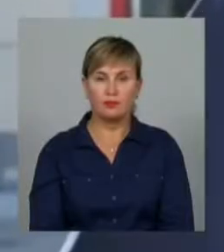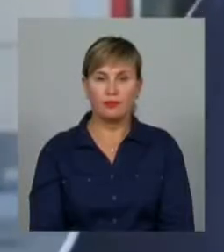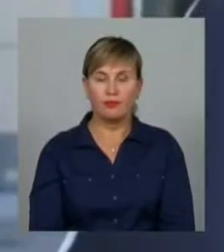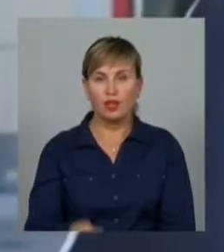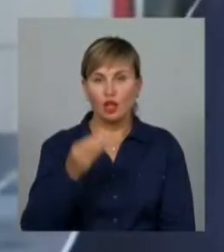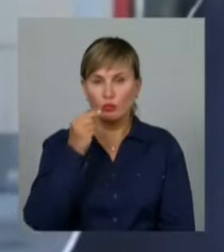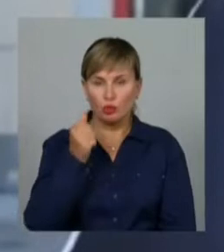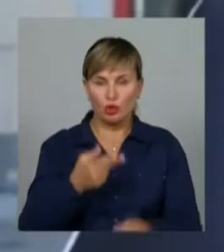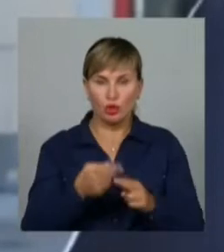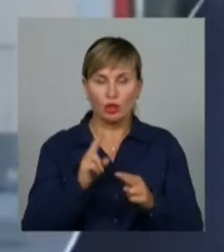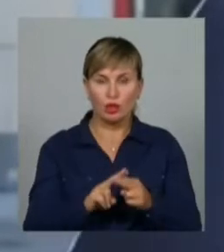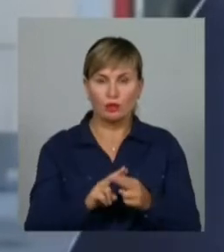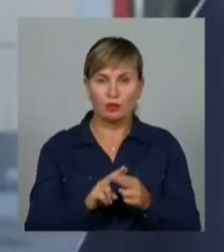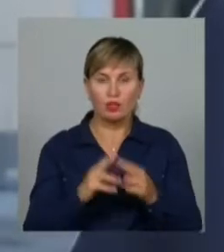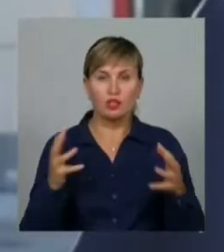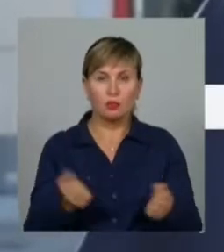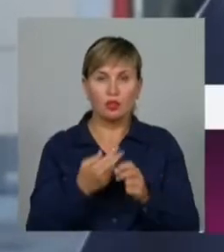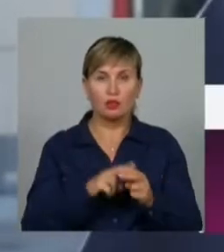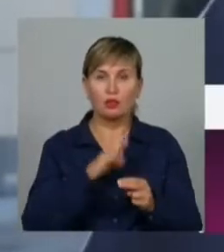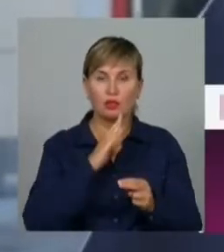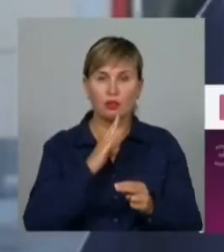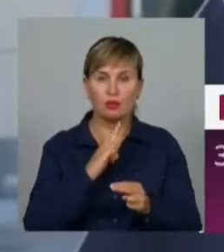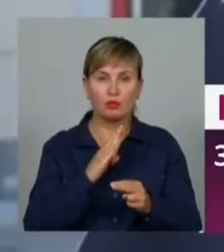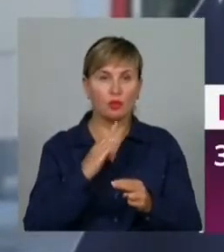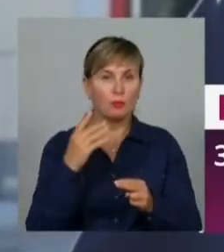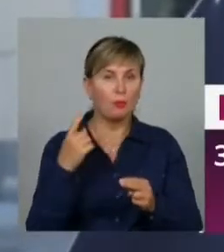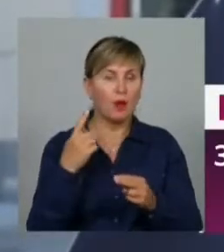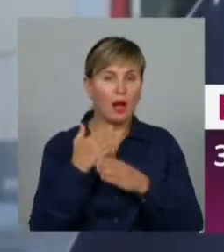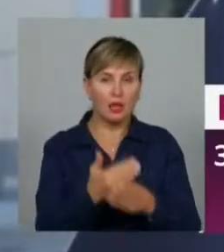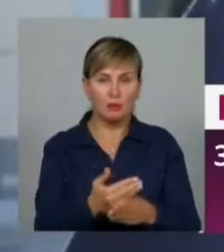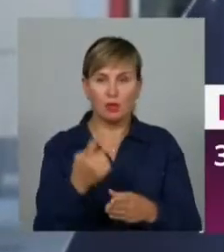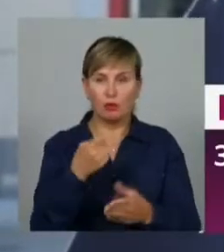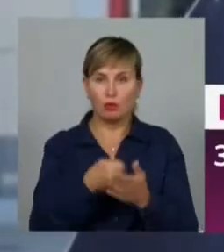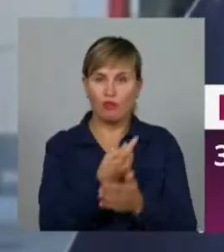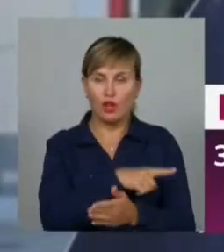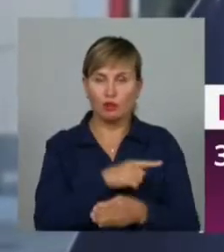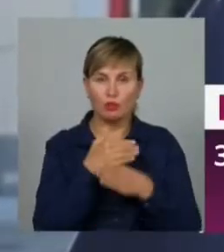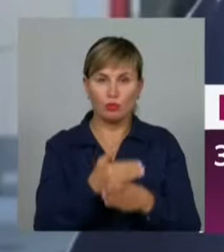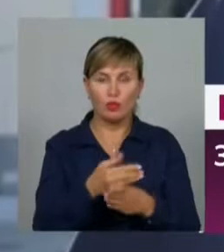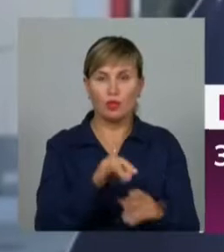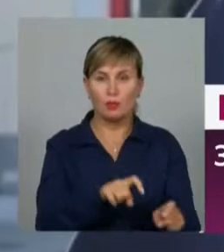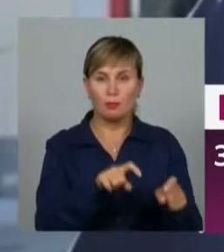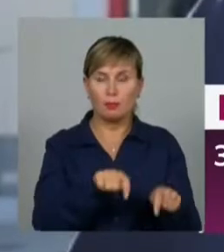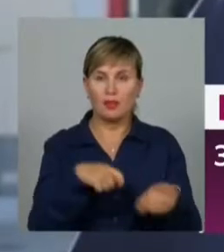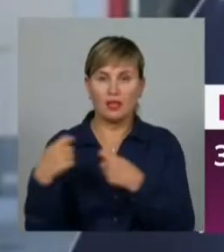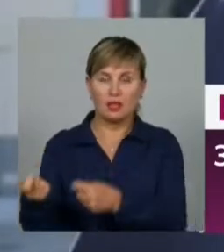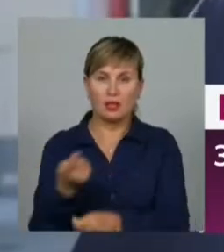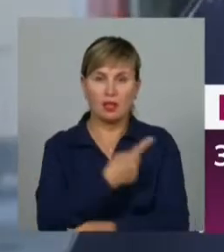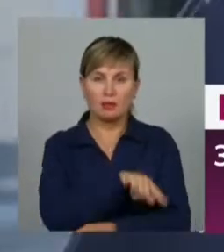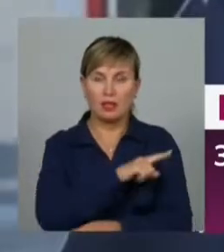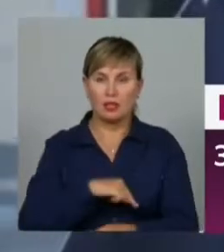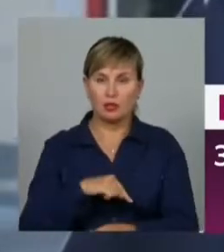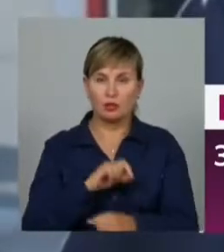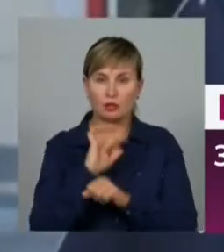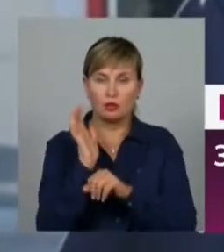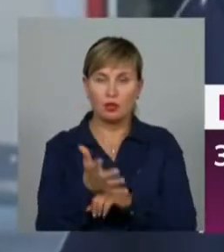Мужчина, который и спас эту девочку, оказал первую доврачебную помощь. И после была передана карете скорой помощи.